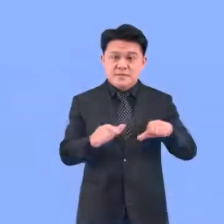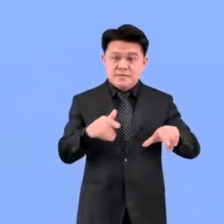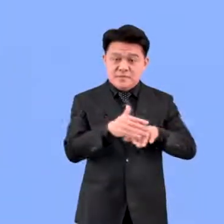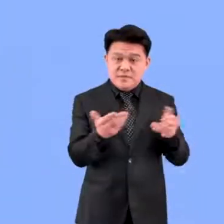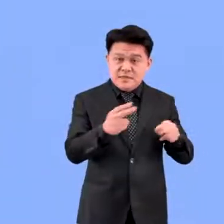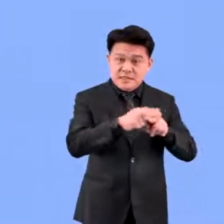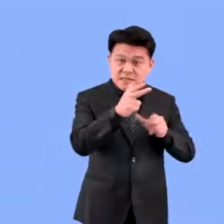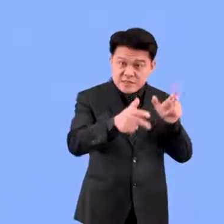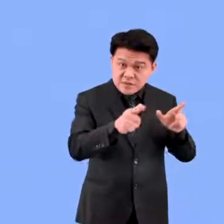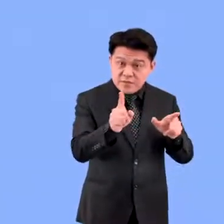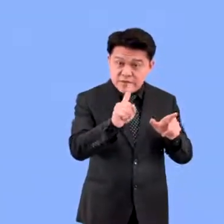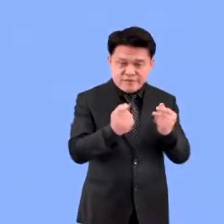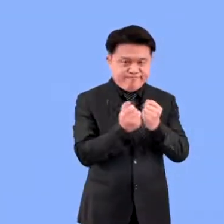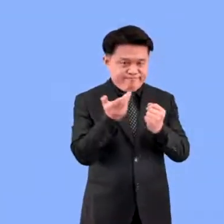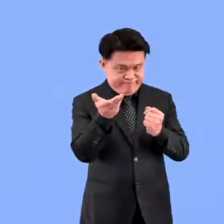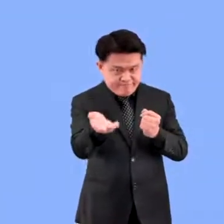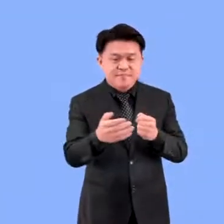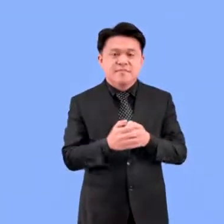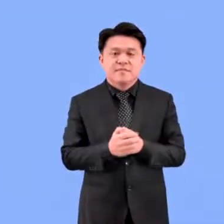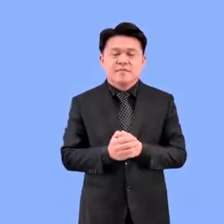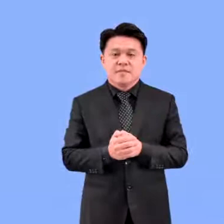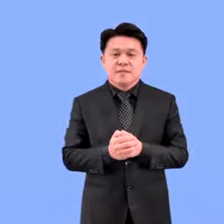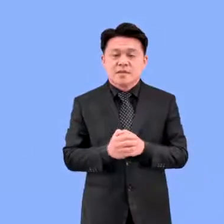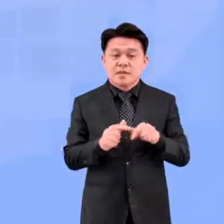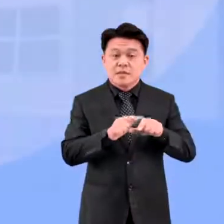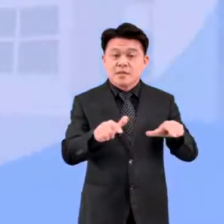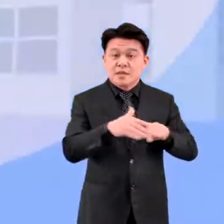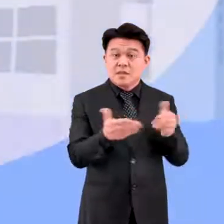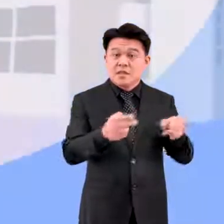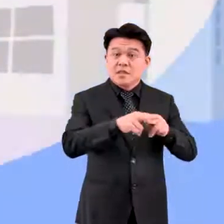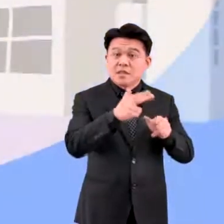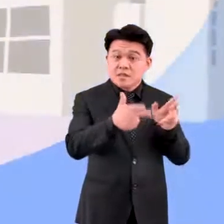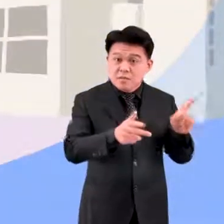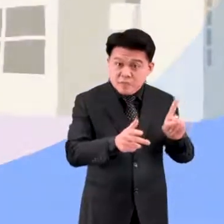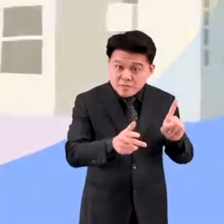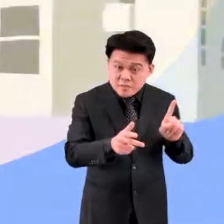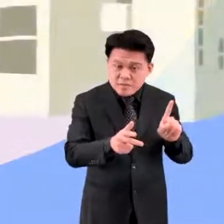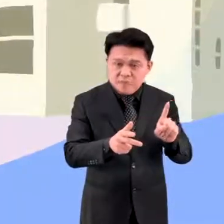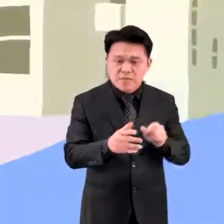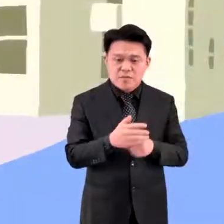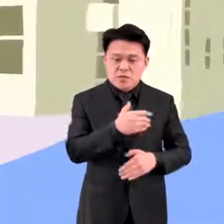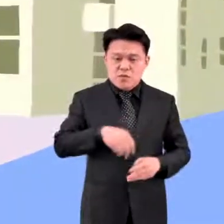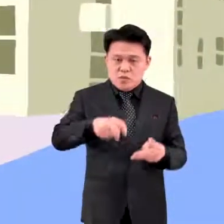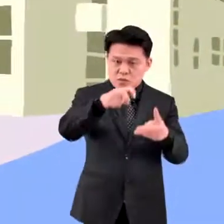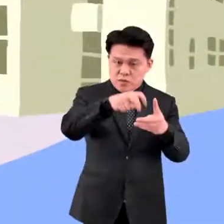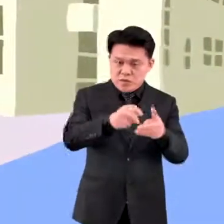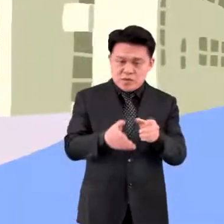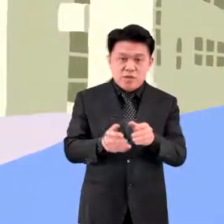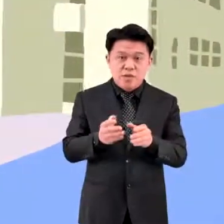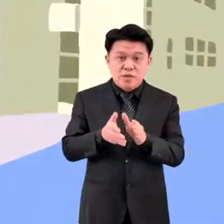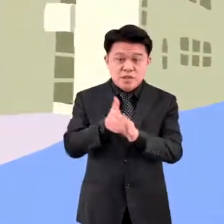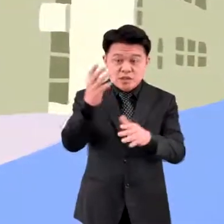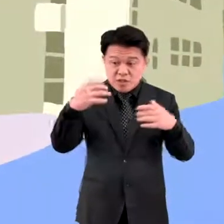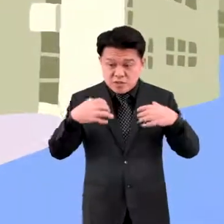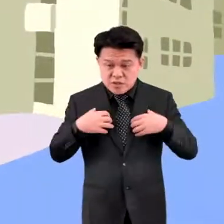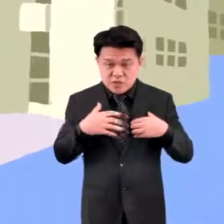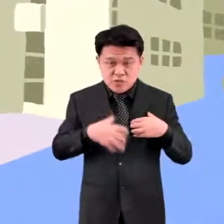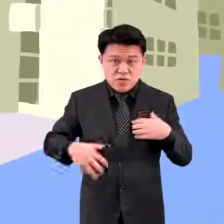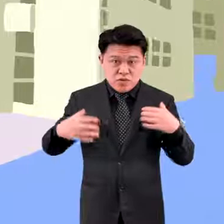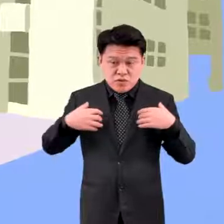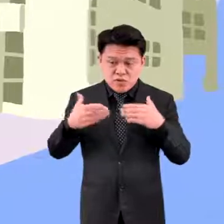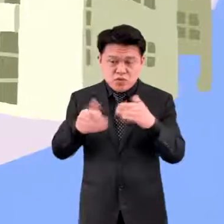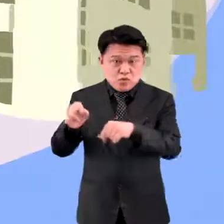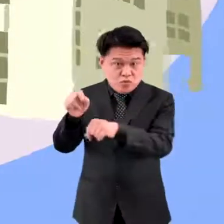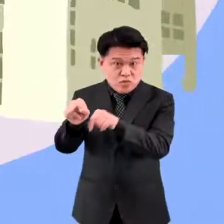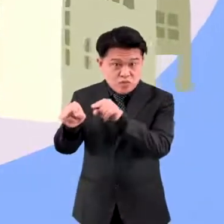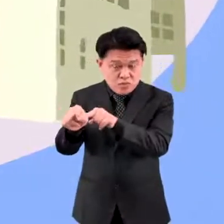일반형 일자리 사업에 대해 안내해드리겠습니다. 일반형 일자리 사업은 주민센터나 시청, 구청에서